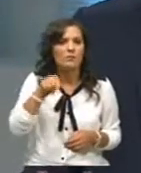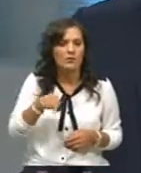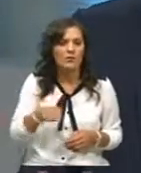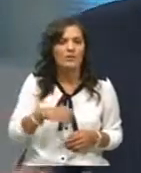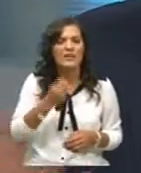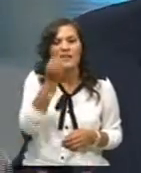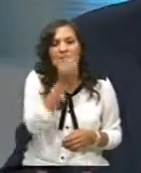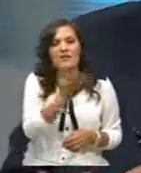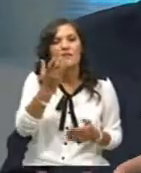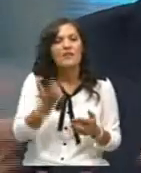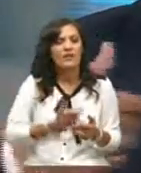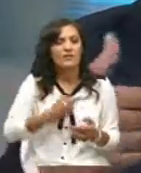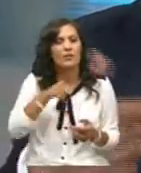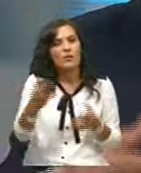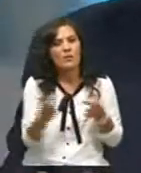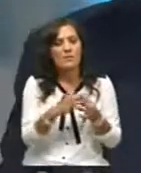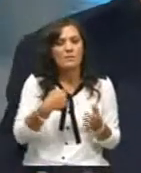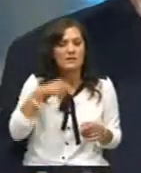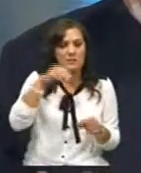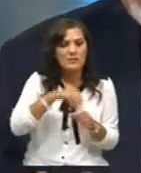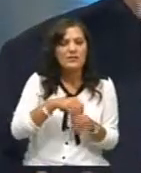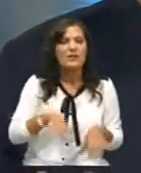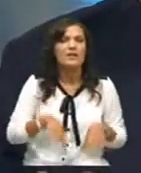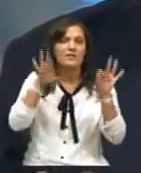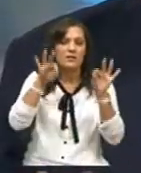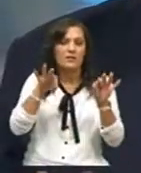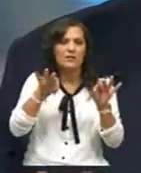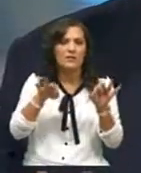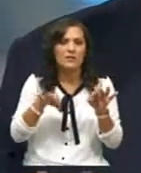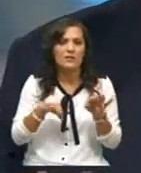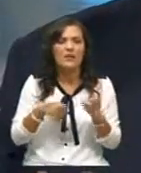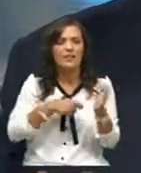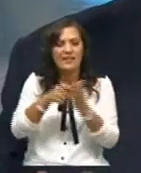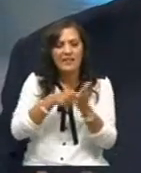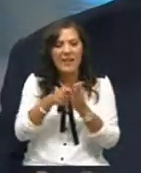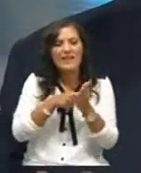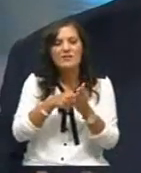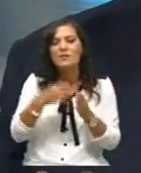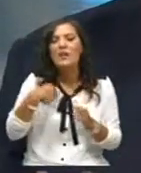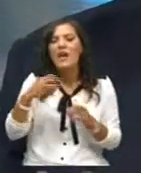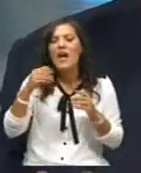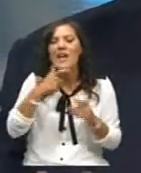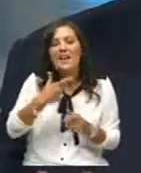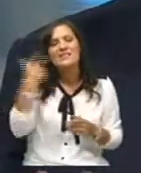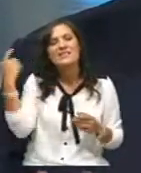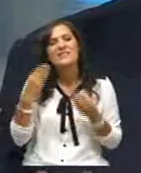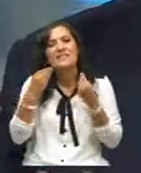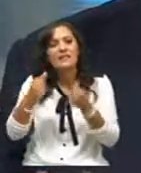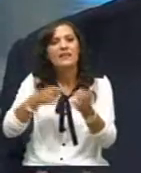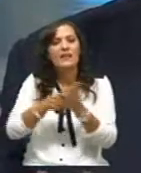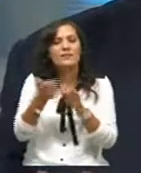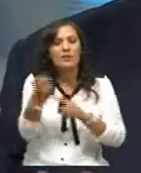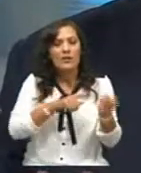çevre yasası ve ona bağlı bizim için hazırlanmış ömrünü tamamlamış lastik yönetmeliği iyi diyor ki